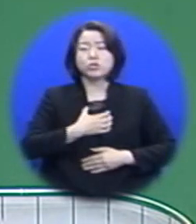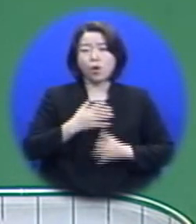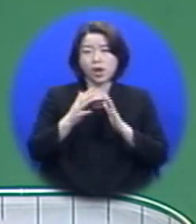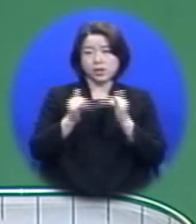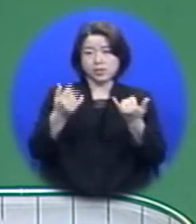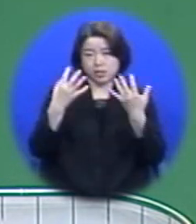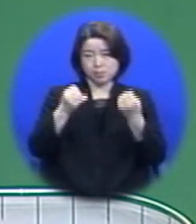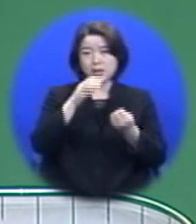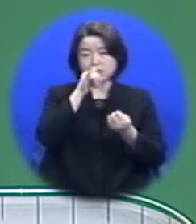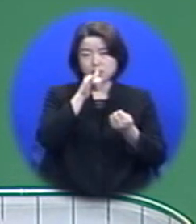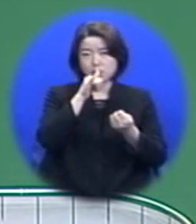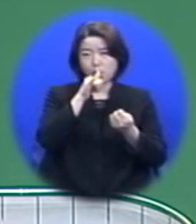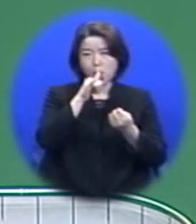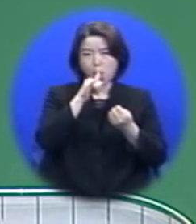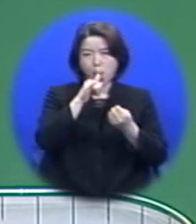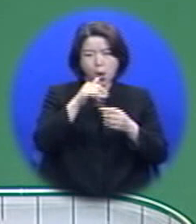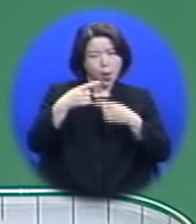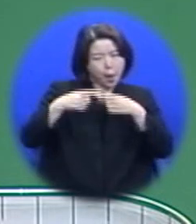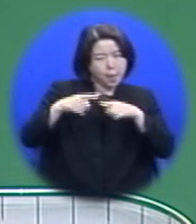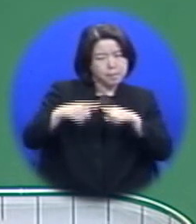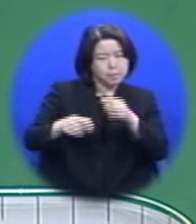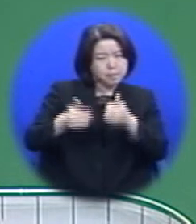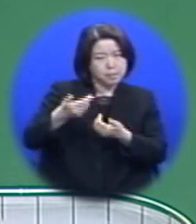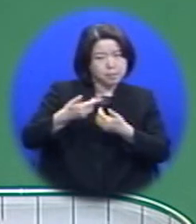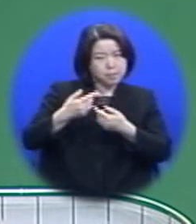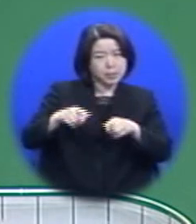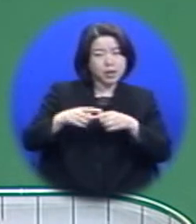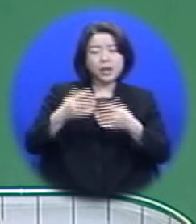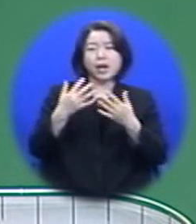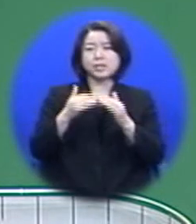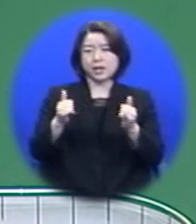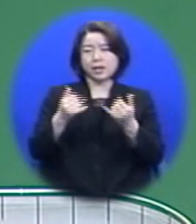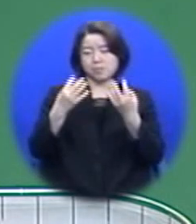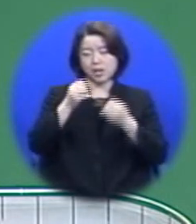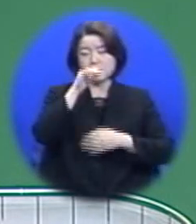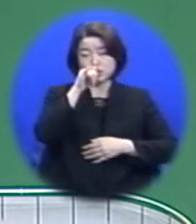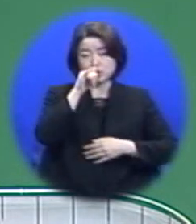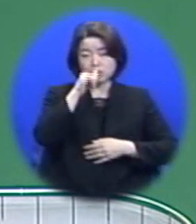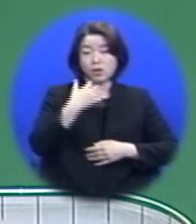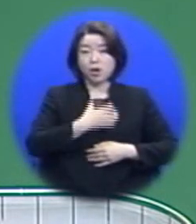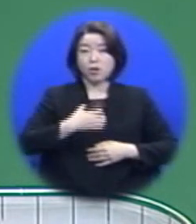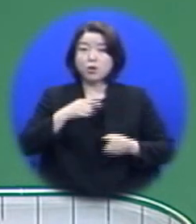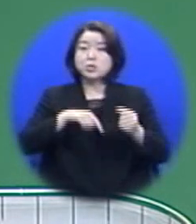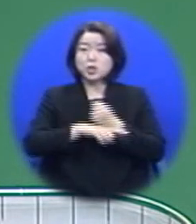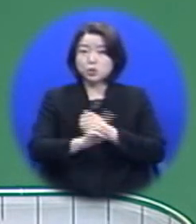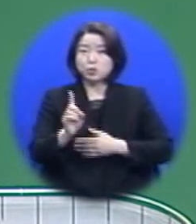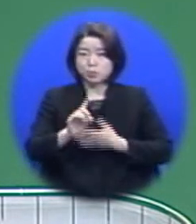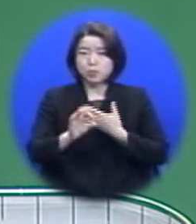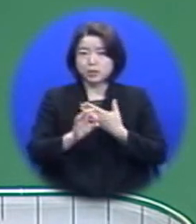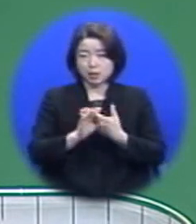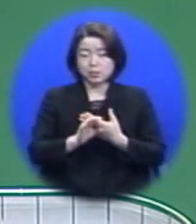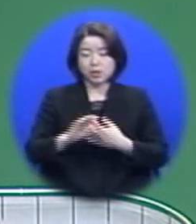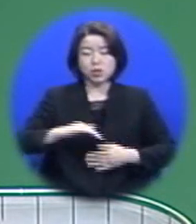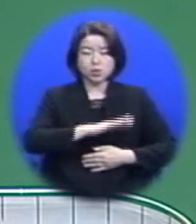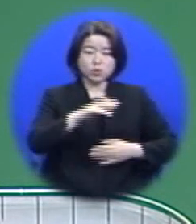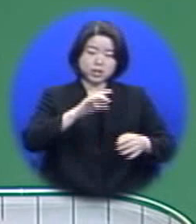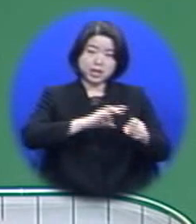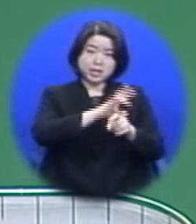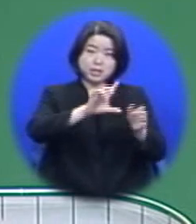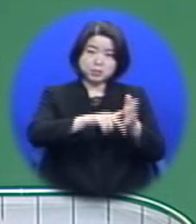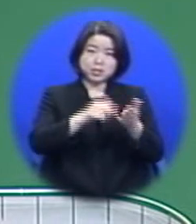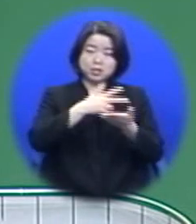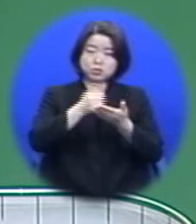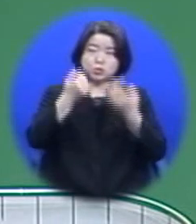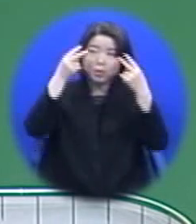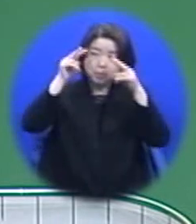있으세요 비판하는 분들도 있습니다 그분들이 걱정하는 것은 이겁니다 우리가 24시간 예수님을